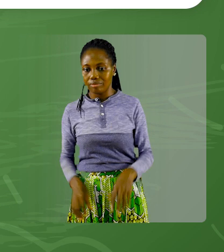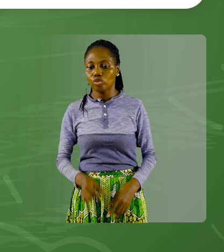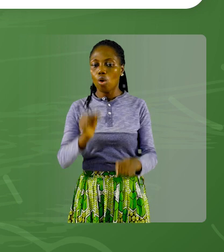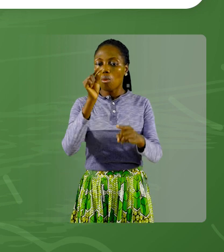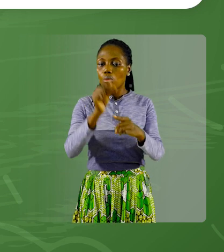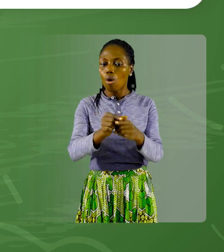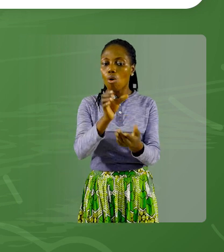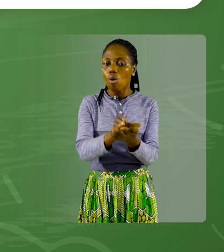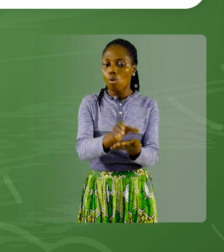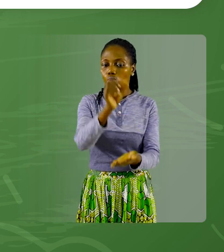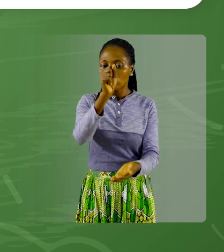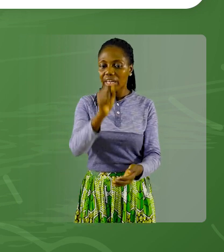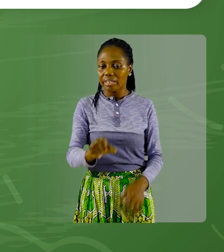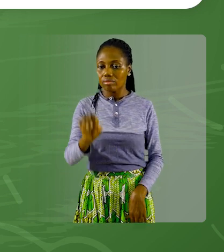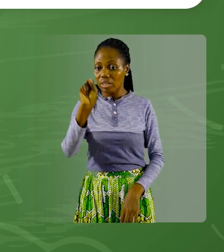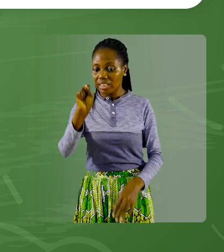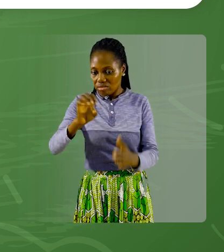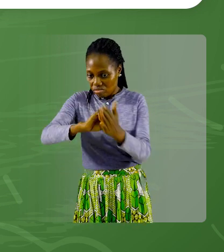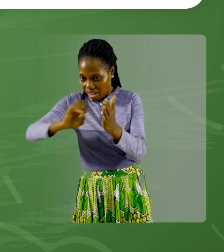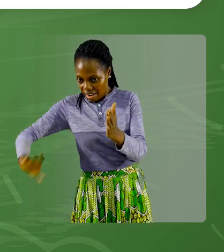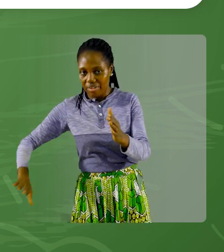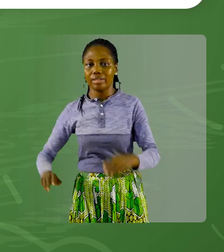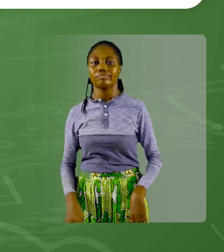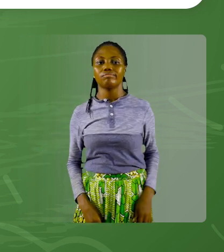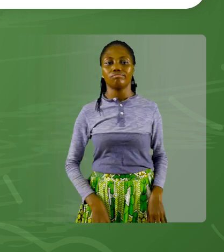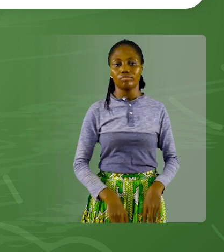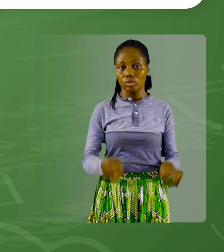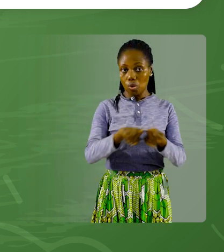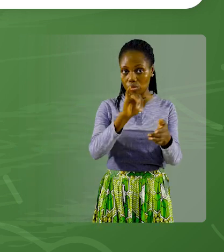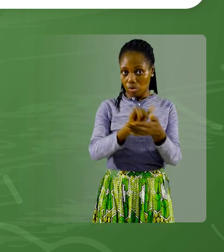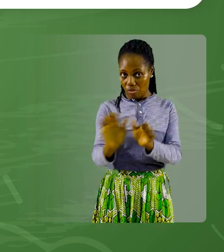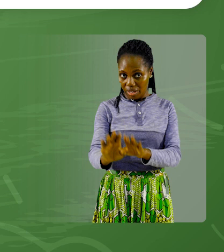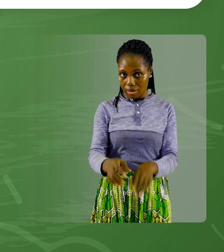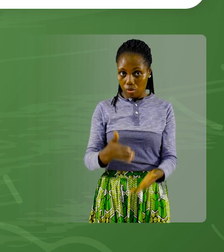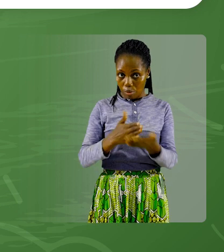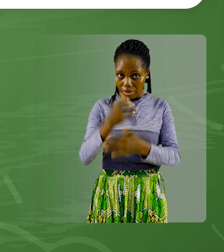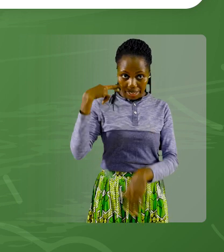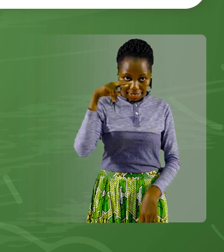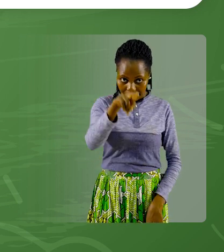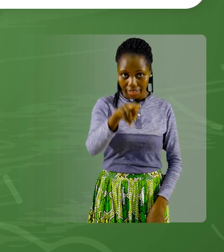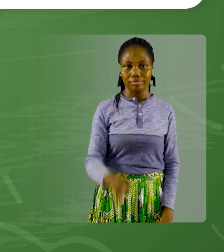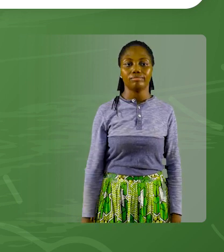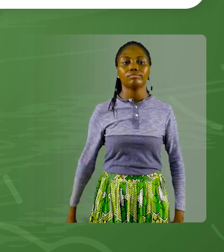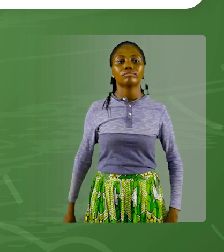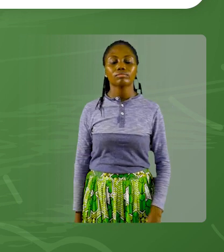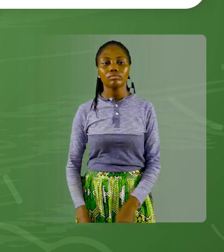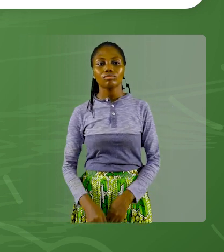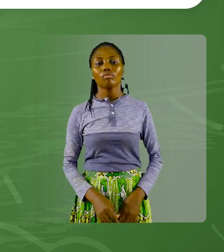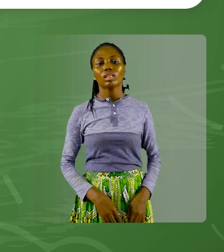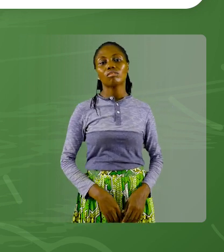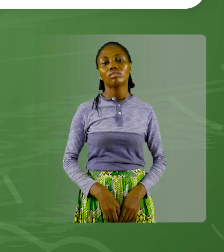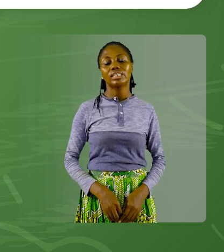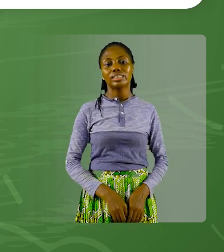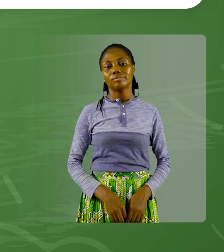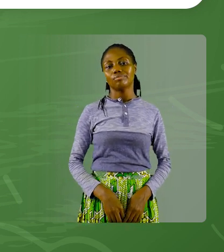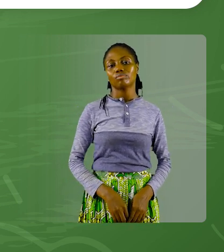bouteille au tableau. Chers élèves, après l'exercice d'application, je vais vous